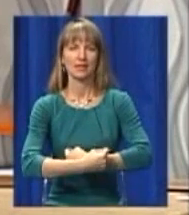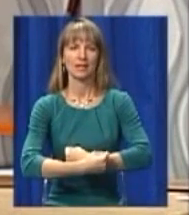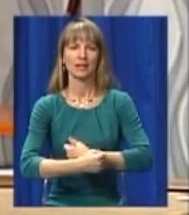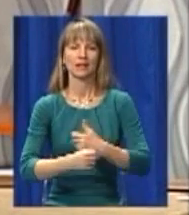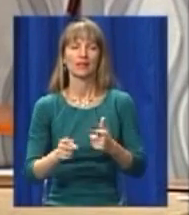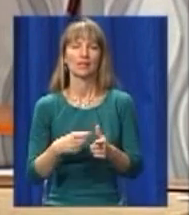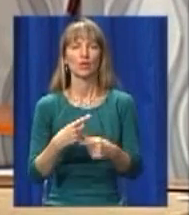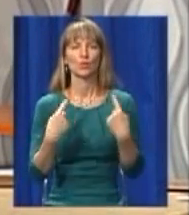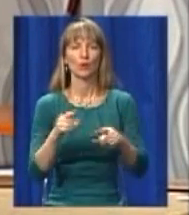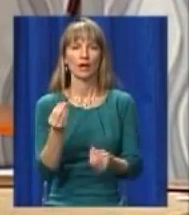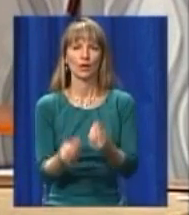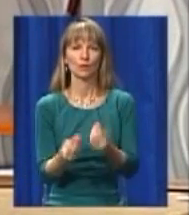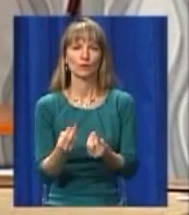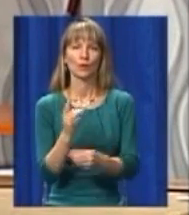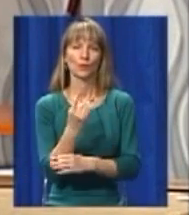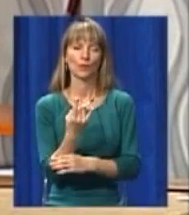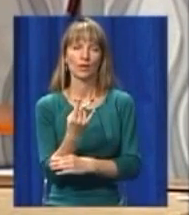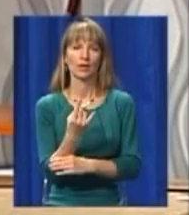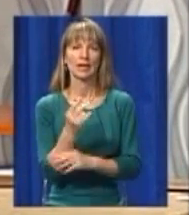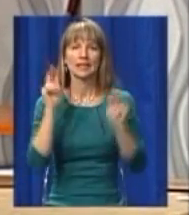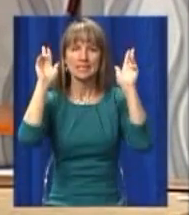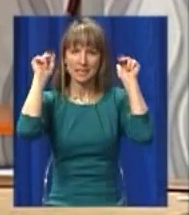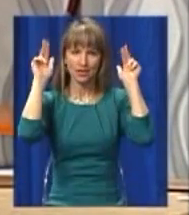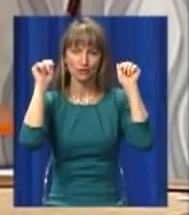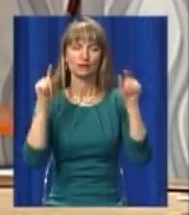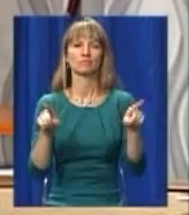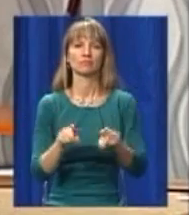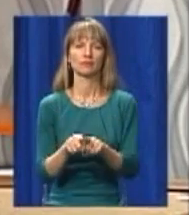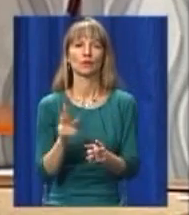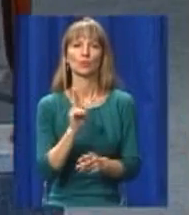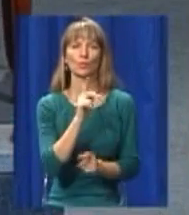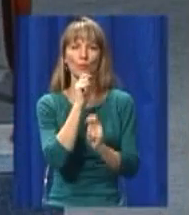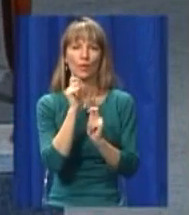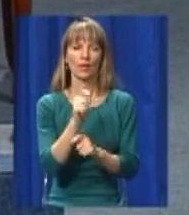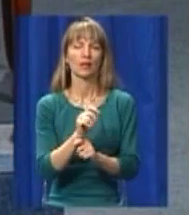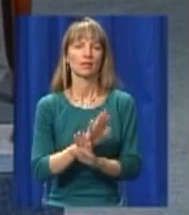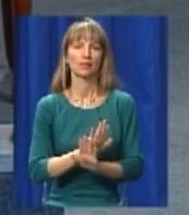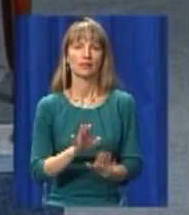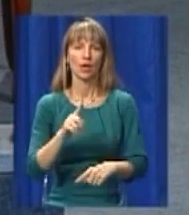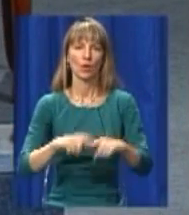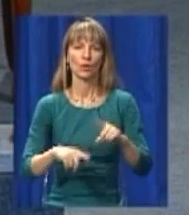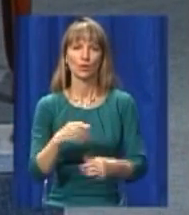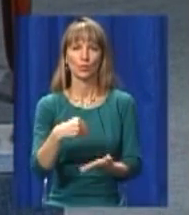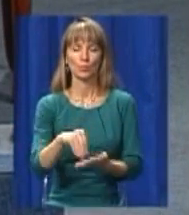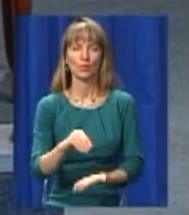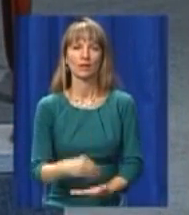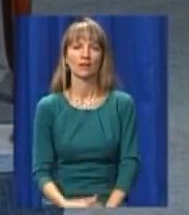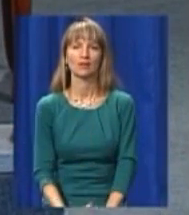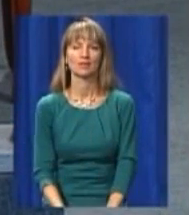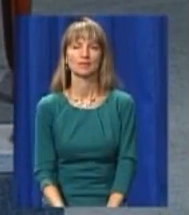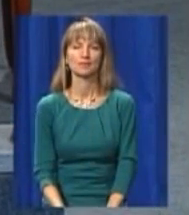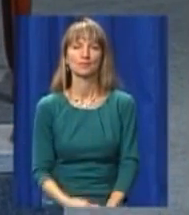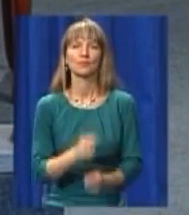ще там якась лялька? Зайчик. Зайчик? Так. Також, напевно, хтось подарував? Ні, батьки купили. Батьки?